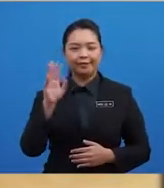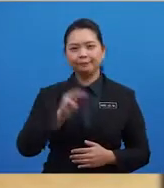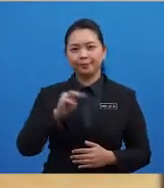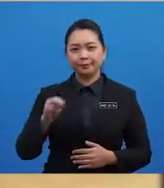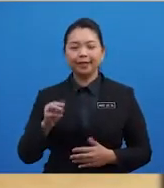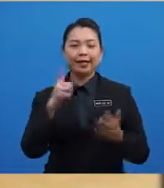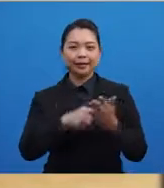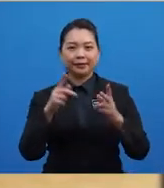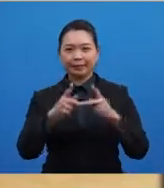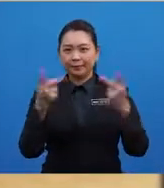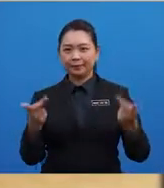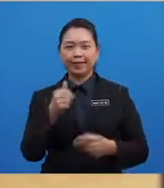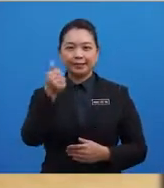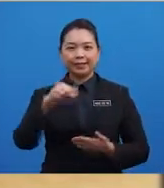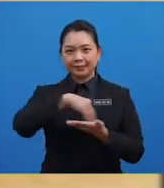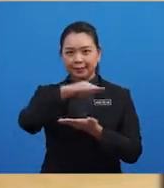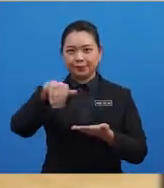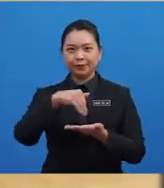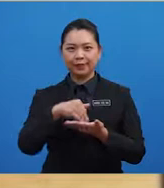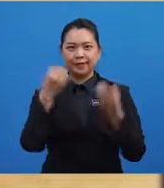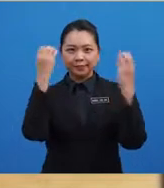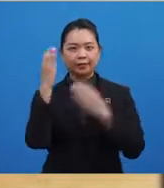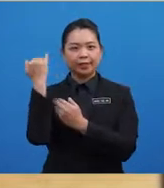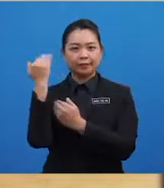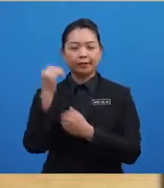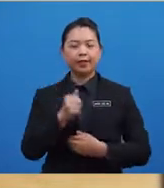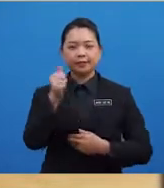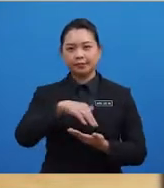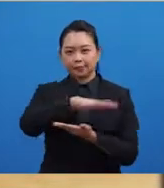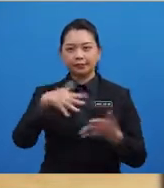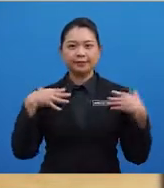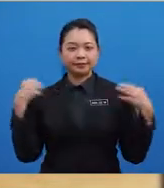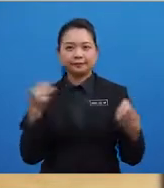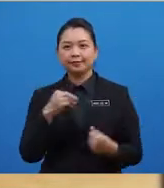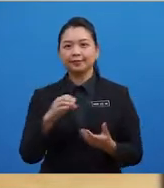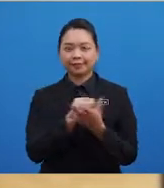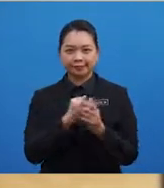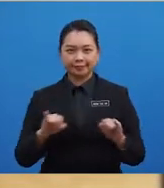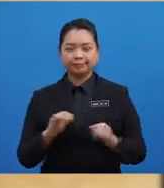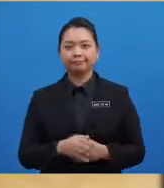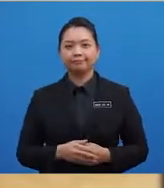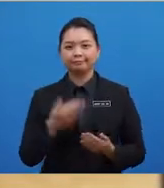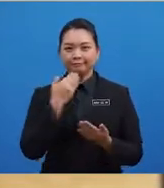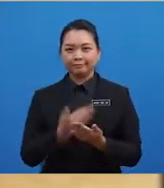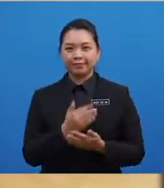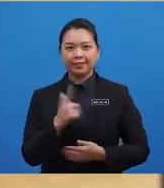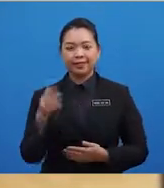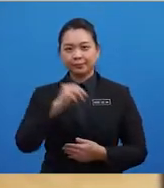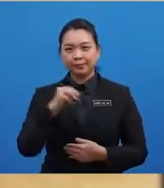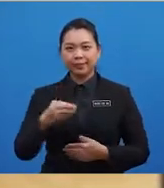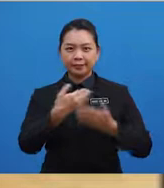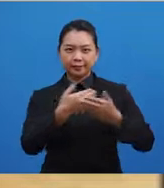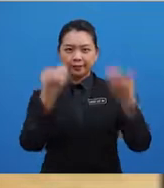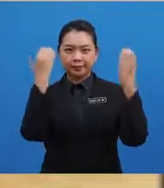murid-murid, apa khabar anda semua? Cikgu harap anda semua dalam keadaan sihat dan sejahtera. Baiklah murid-murid, sebelum